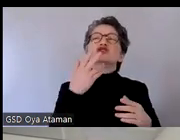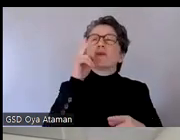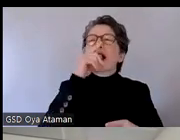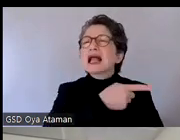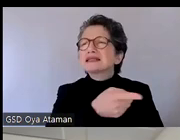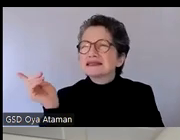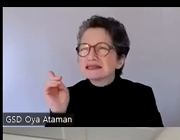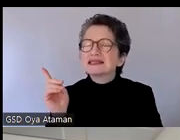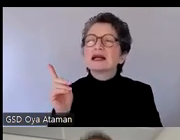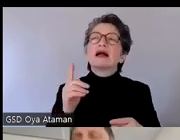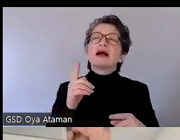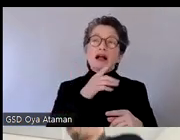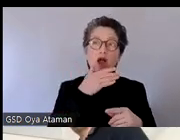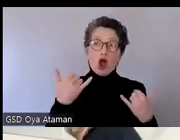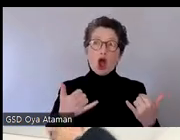Dankeschön.